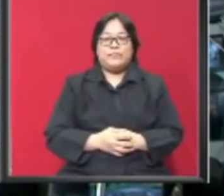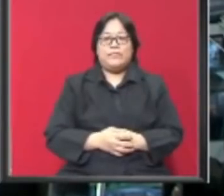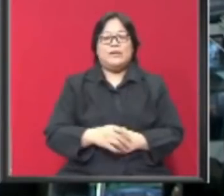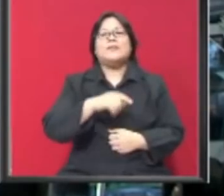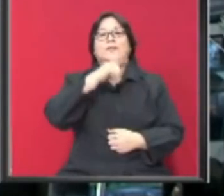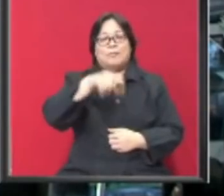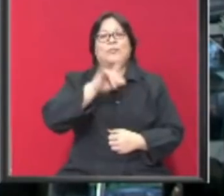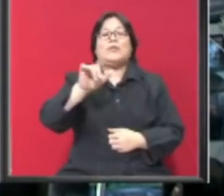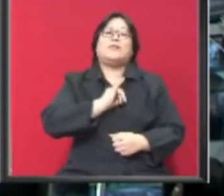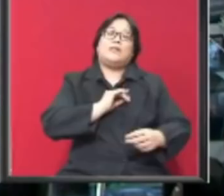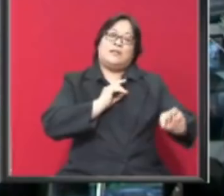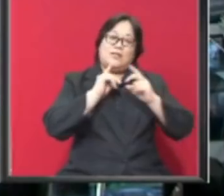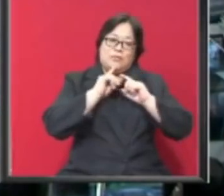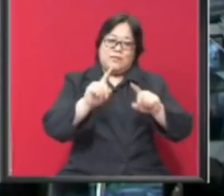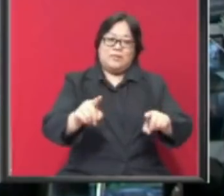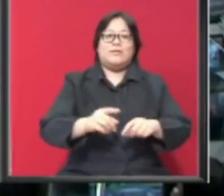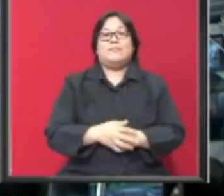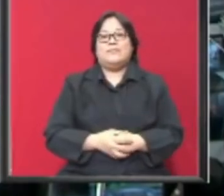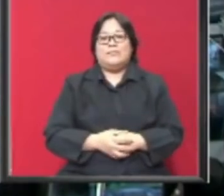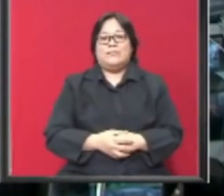perlulah saya jawab